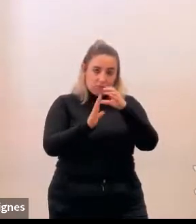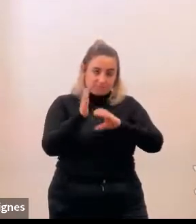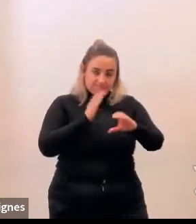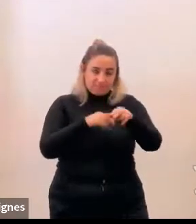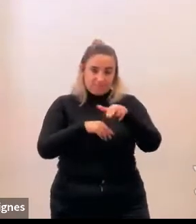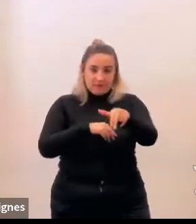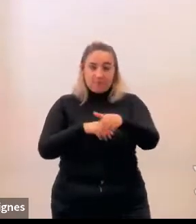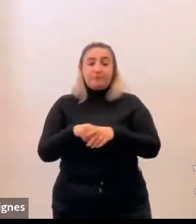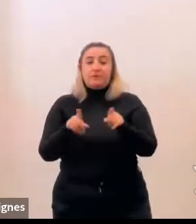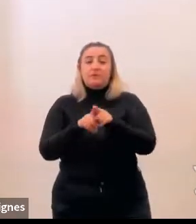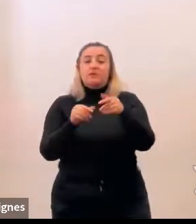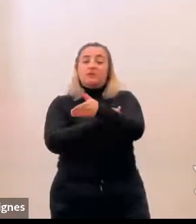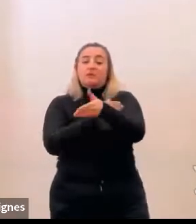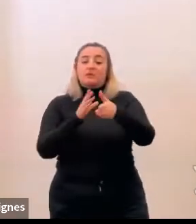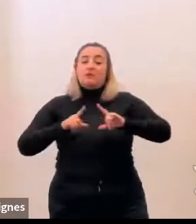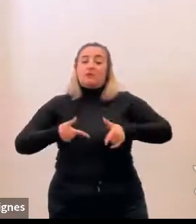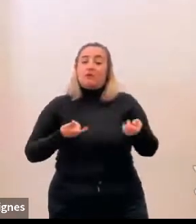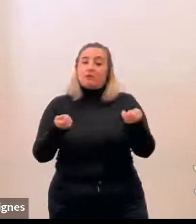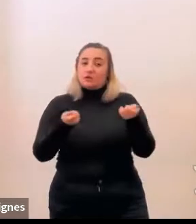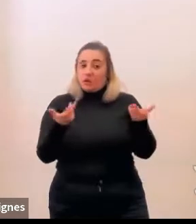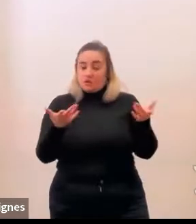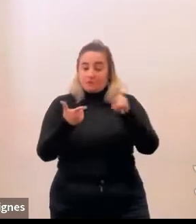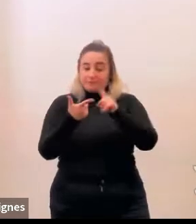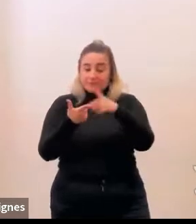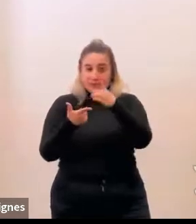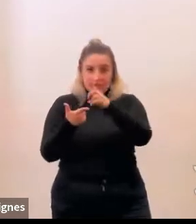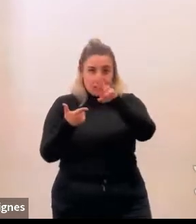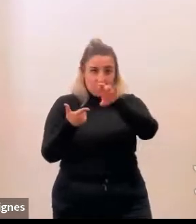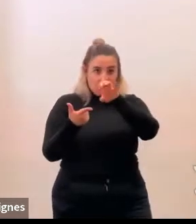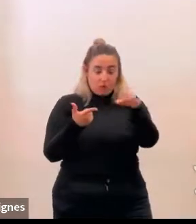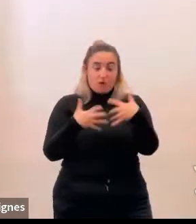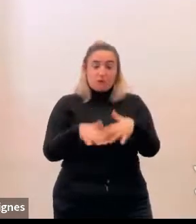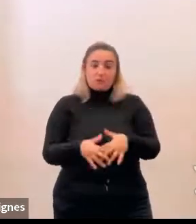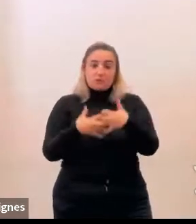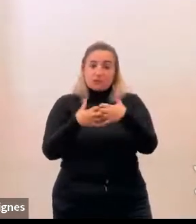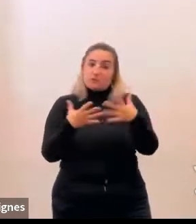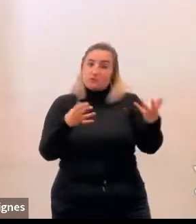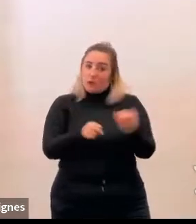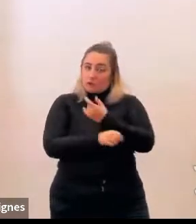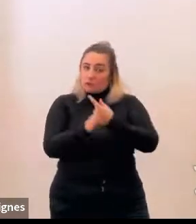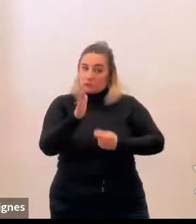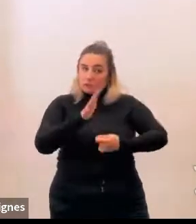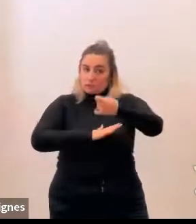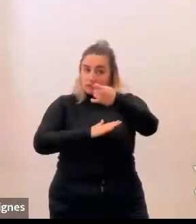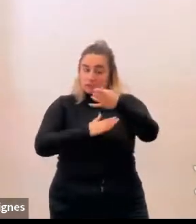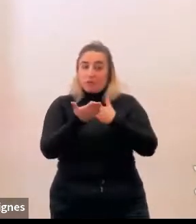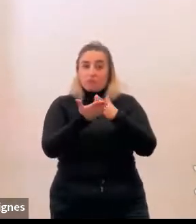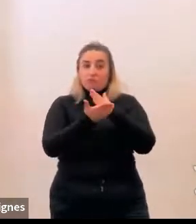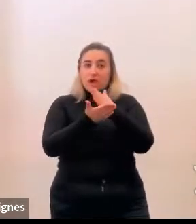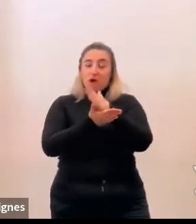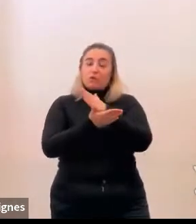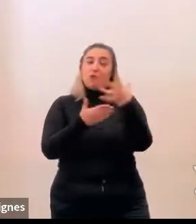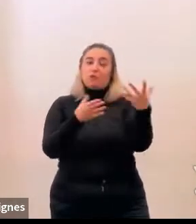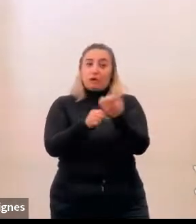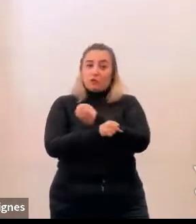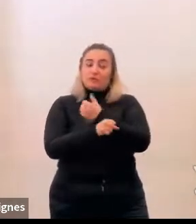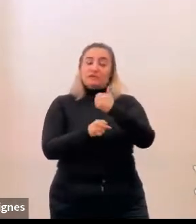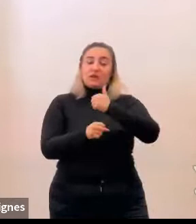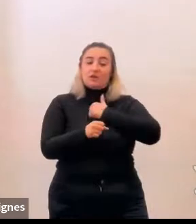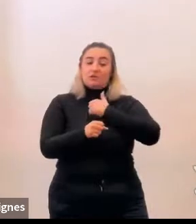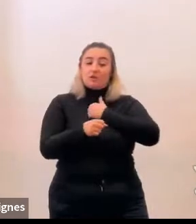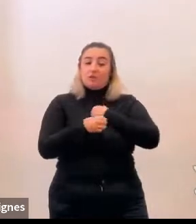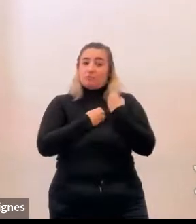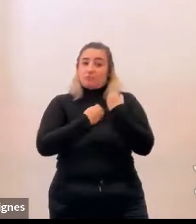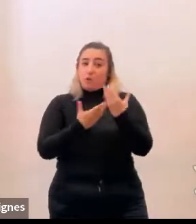également le DRE, dispositif de réussite éducative, qui vise à proposer des parcours de réussite individualisés aux